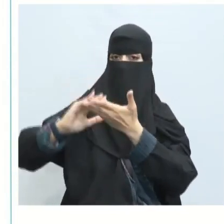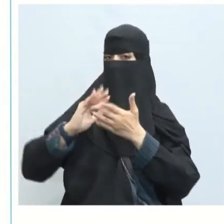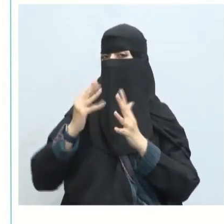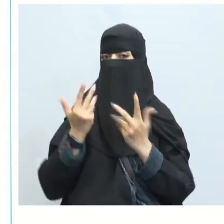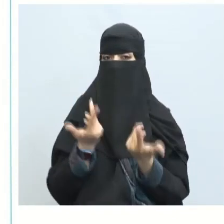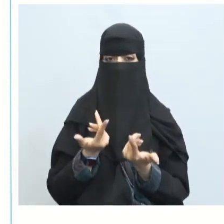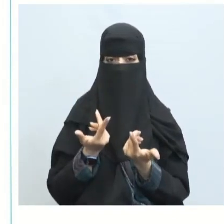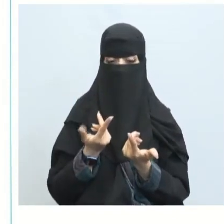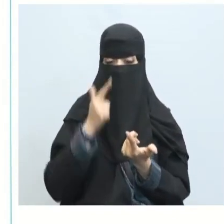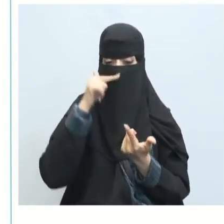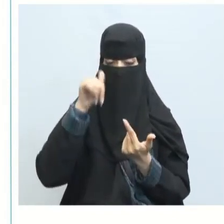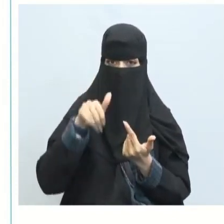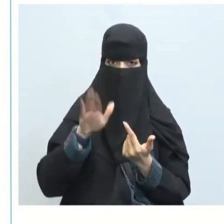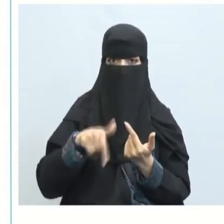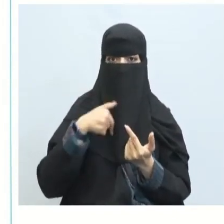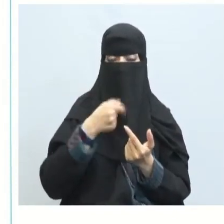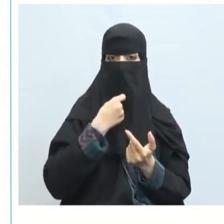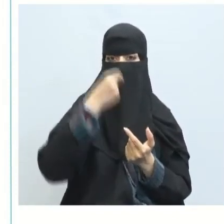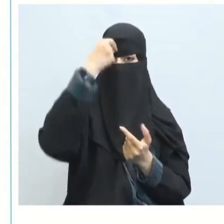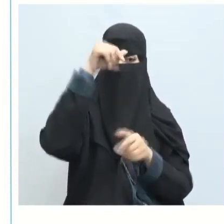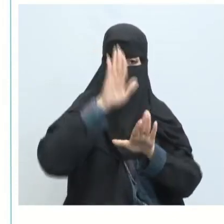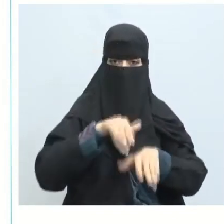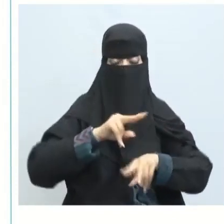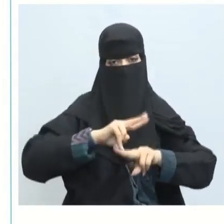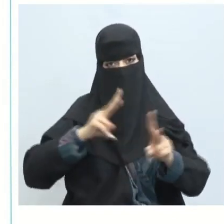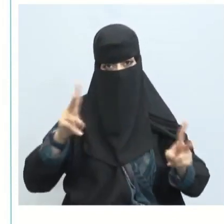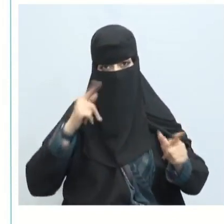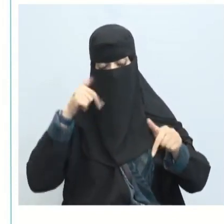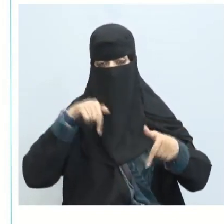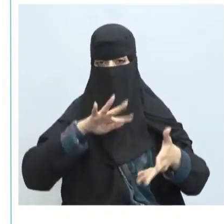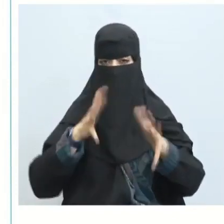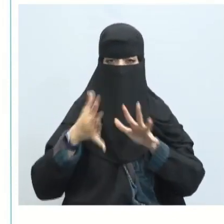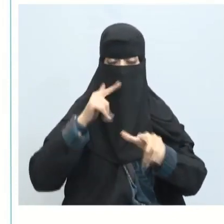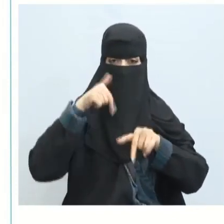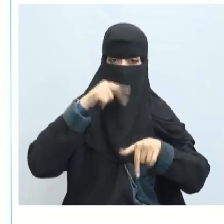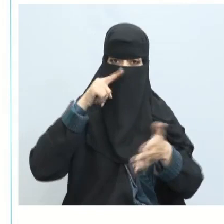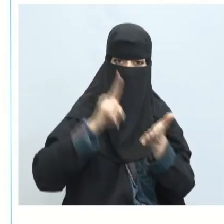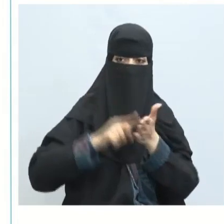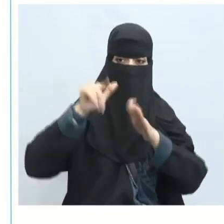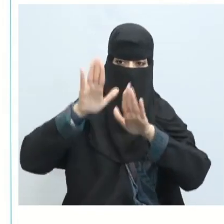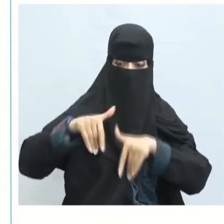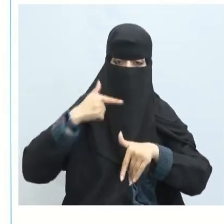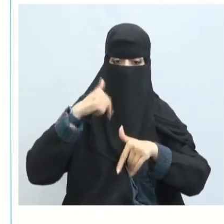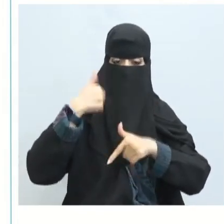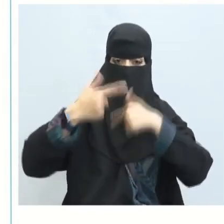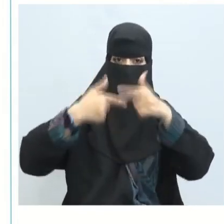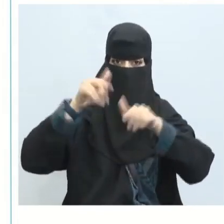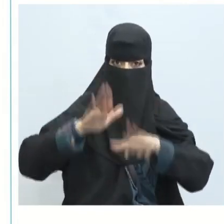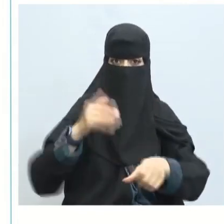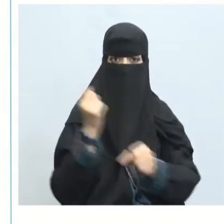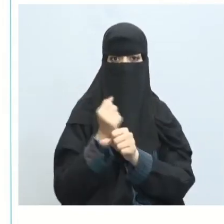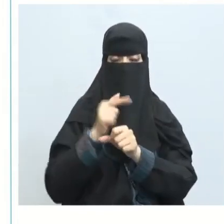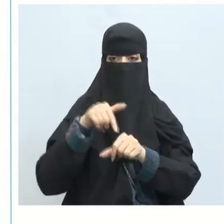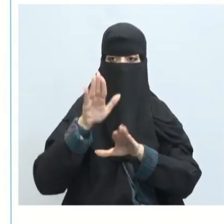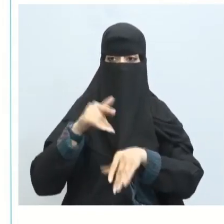ذكرنا ان السكرتير لابد ان يتسم بعده سمات وصفات لابد ان تكون متوفره به لكي ينجح في اداه